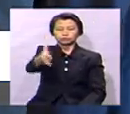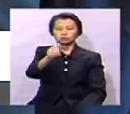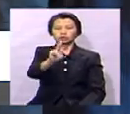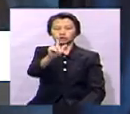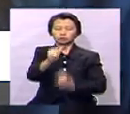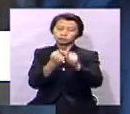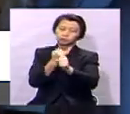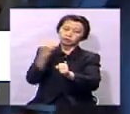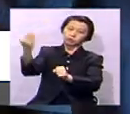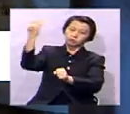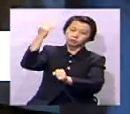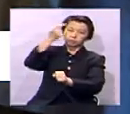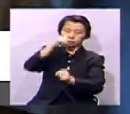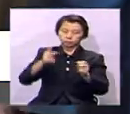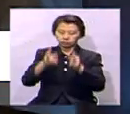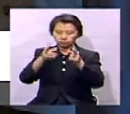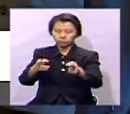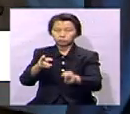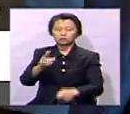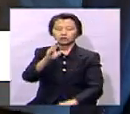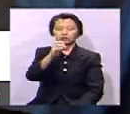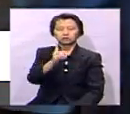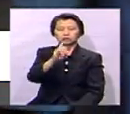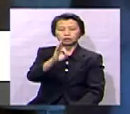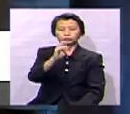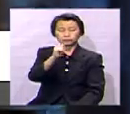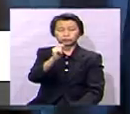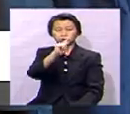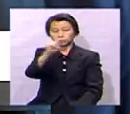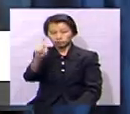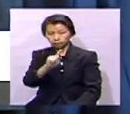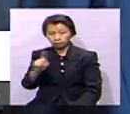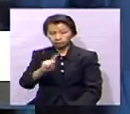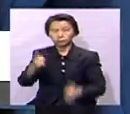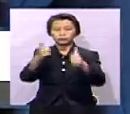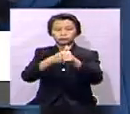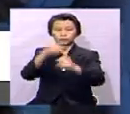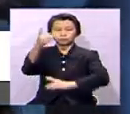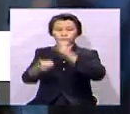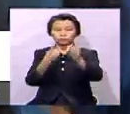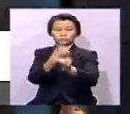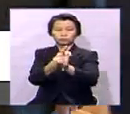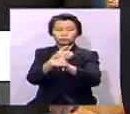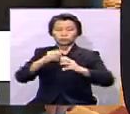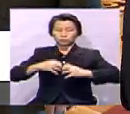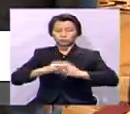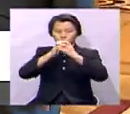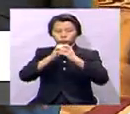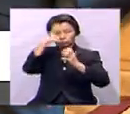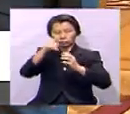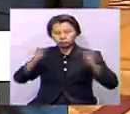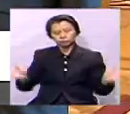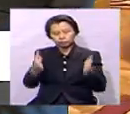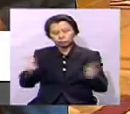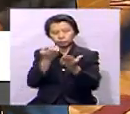Lumpur tahun lepas untuk melancarkan Zon Perdagangan Bebas Digital DFTZ pertama dunia yang ditubuhkan bagi